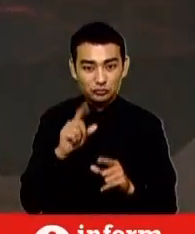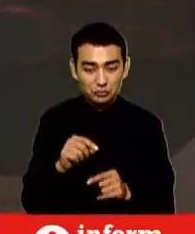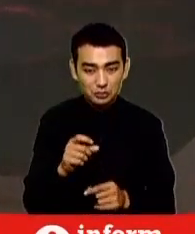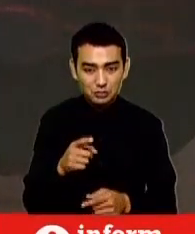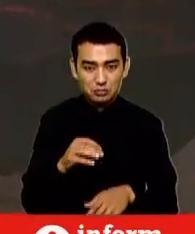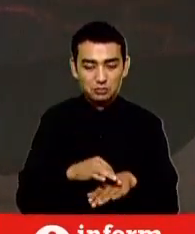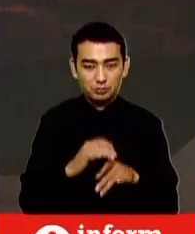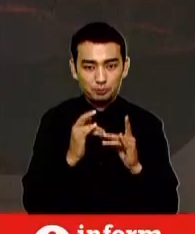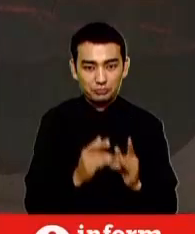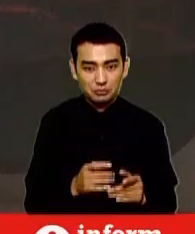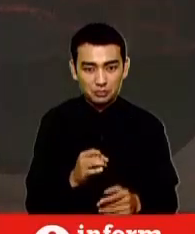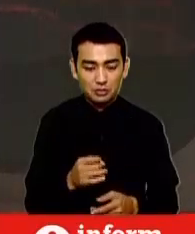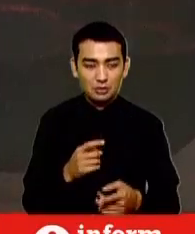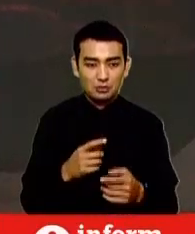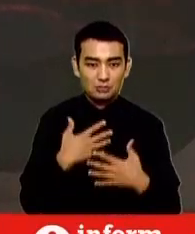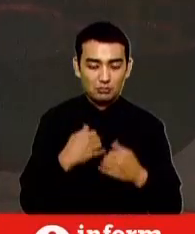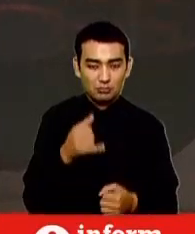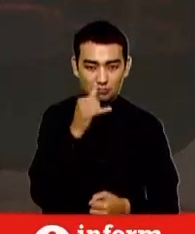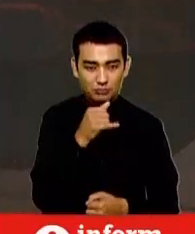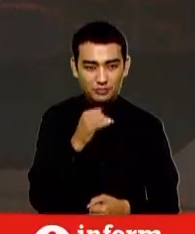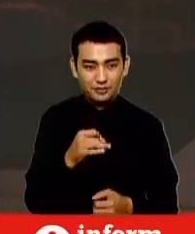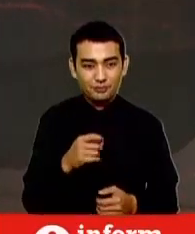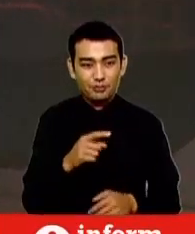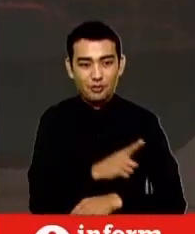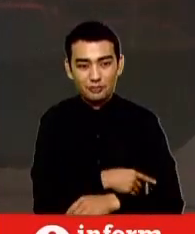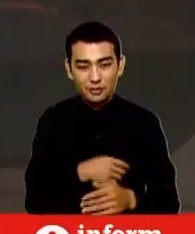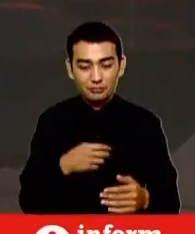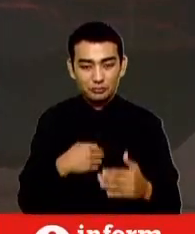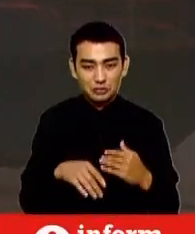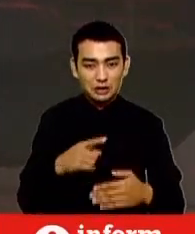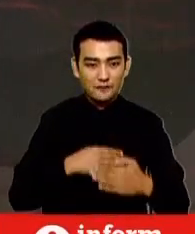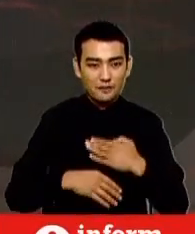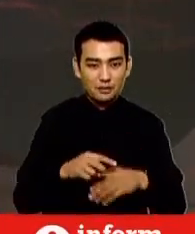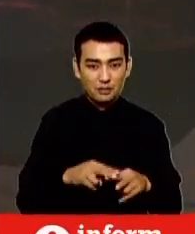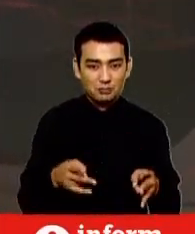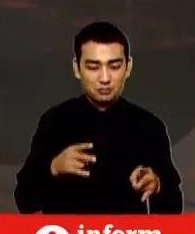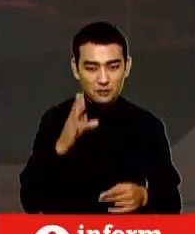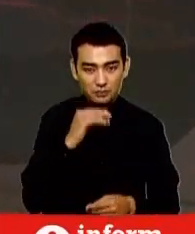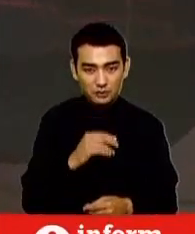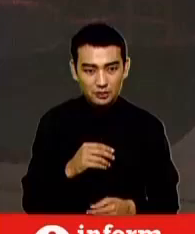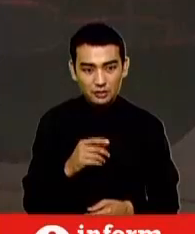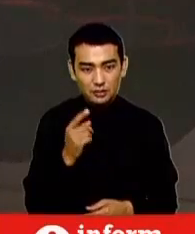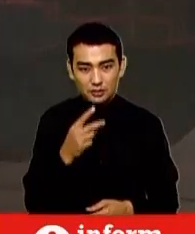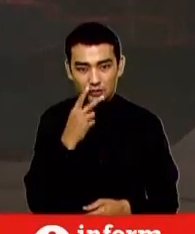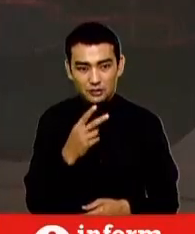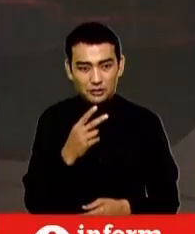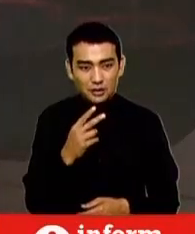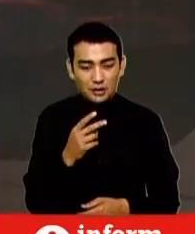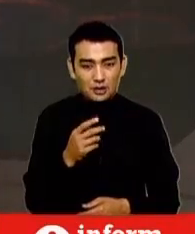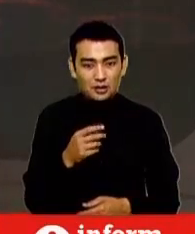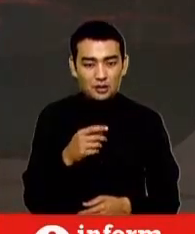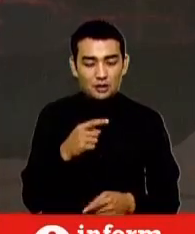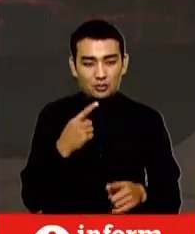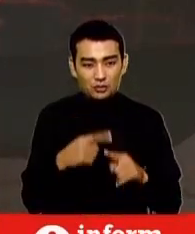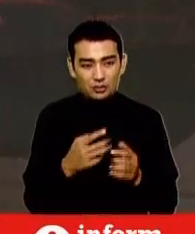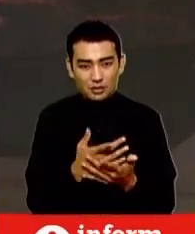сарбаз әлі күнге оңалмаған. Ауруханадан шыққан күнде мүгедек болып қалар түрі бар. Өйткені көз жанары семіп, өзге де